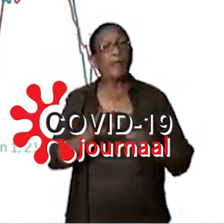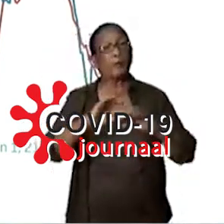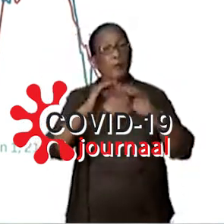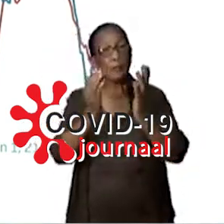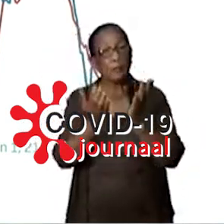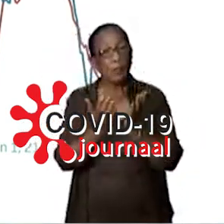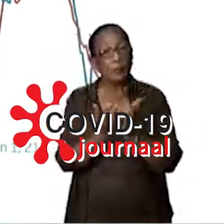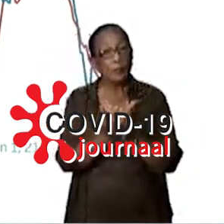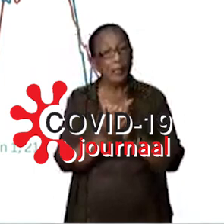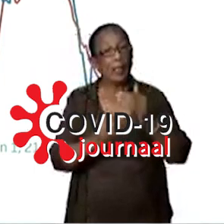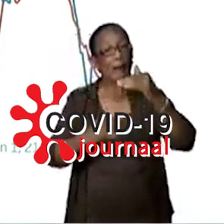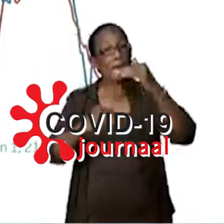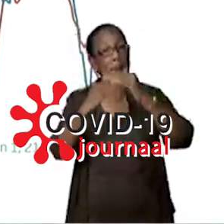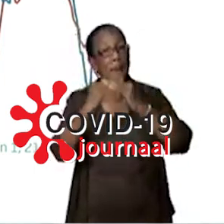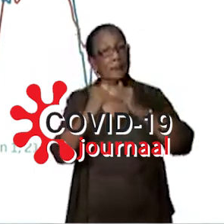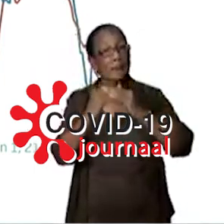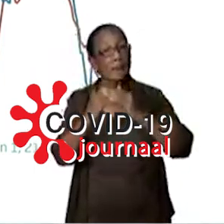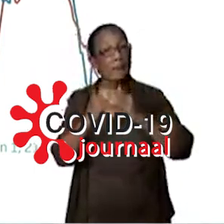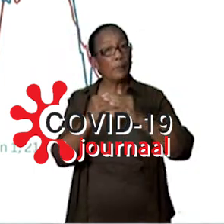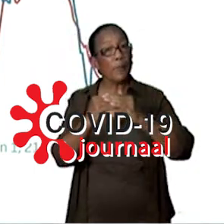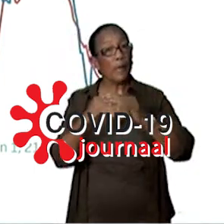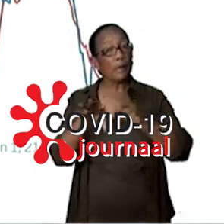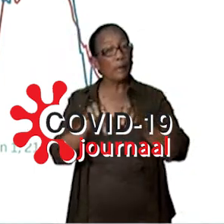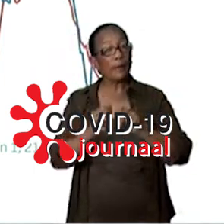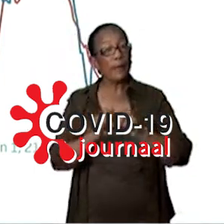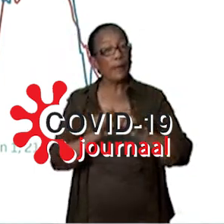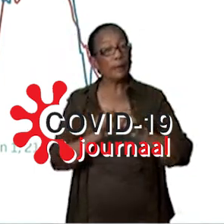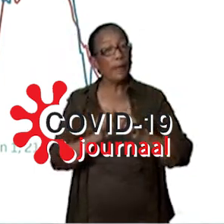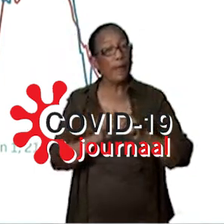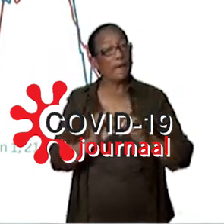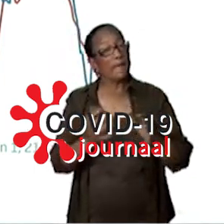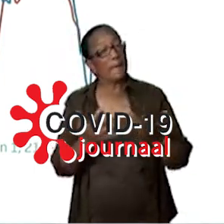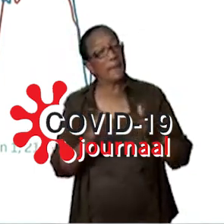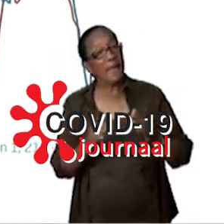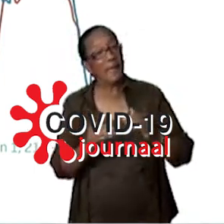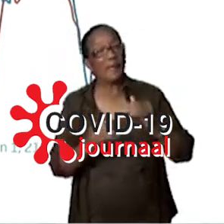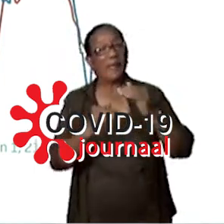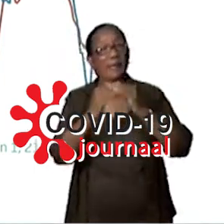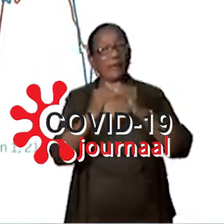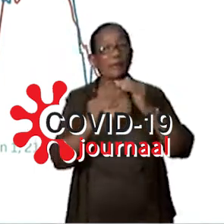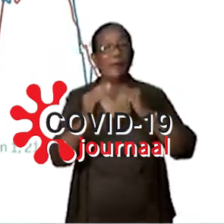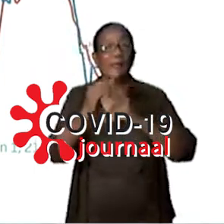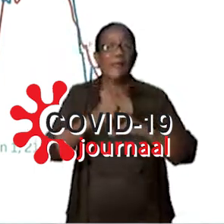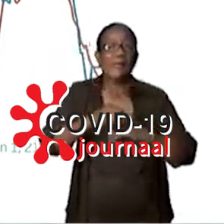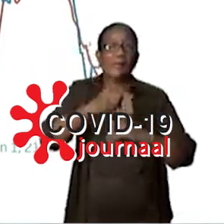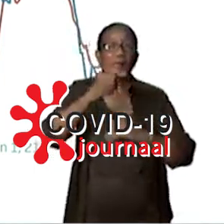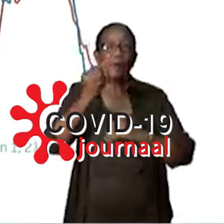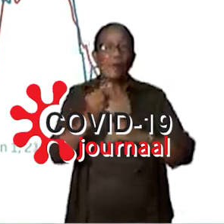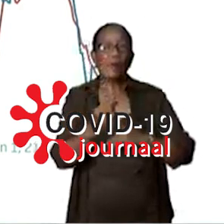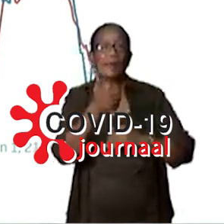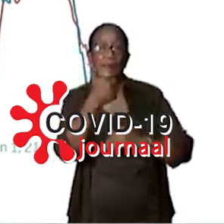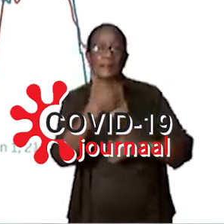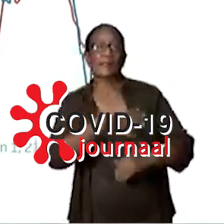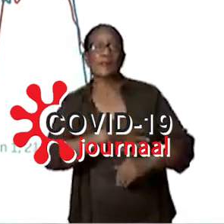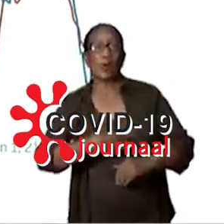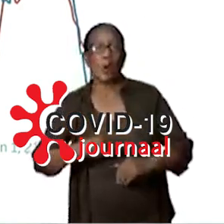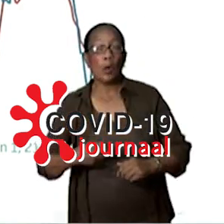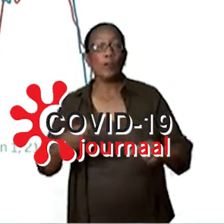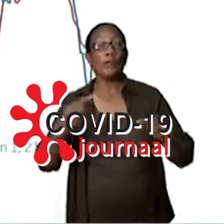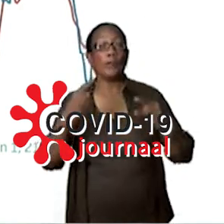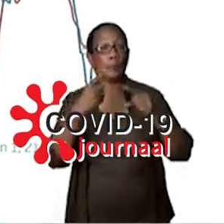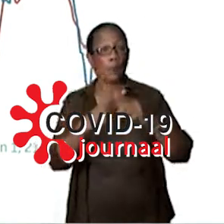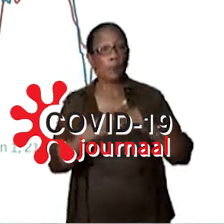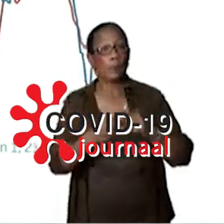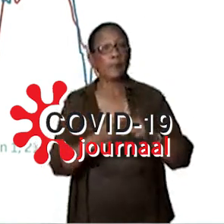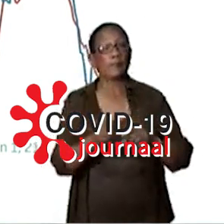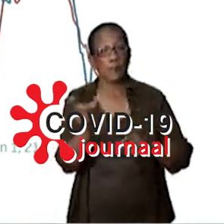totaal maximum een piek hebben bereikt dat bijna even hoog is, ietsje meer dan 600 positieve per week hebben we gehad.